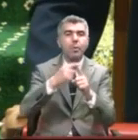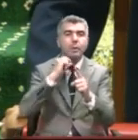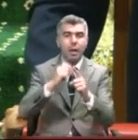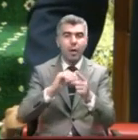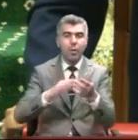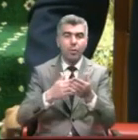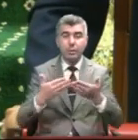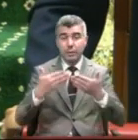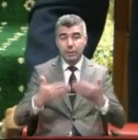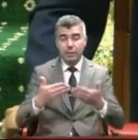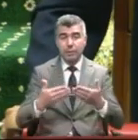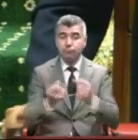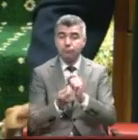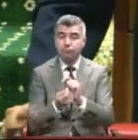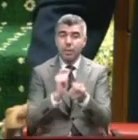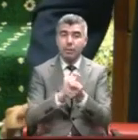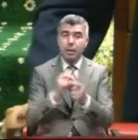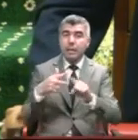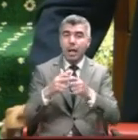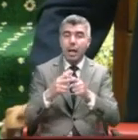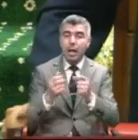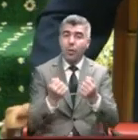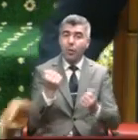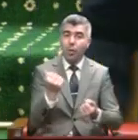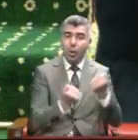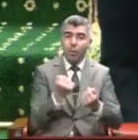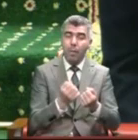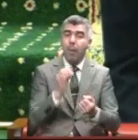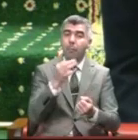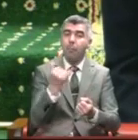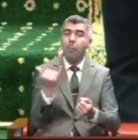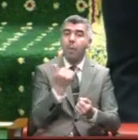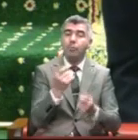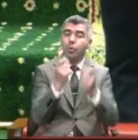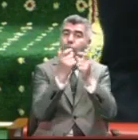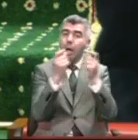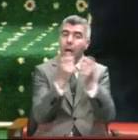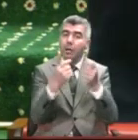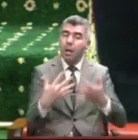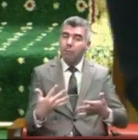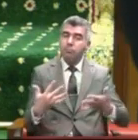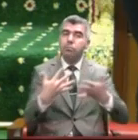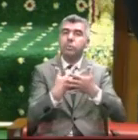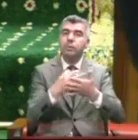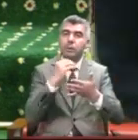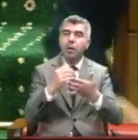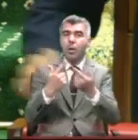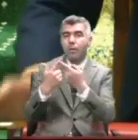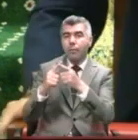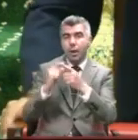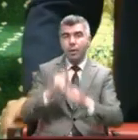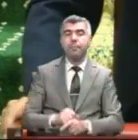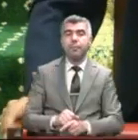التحول الحالي لسنه لصناعه السيارات يتطلب استثمارات ضخمه وتحالفات استراتيجيه متكامله